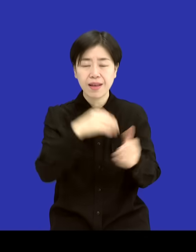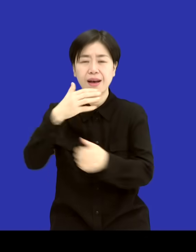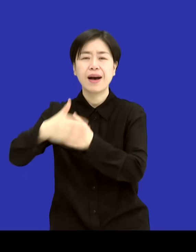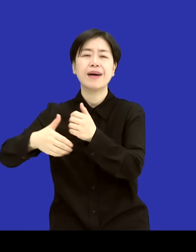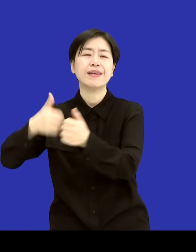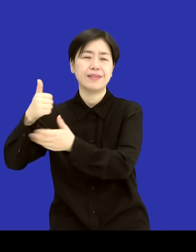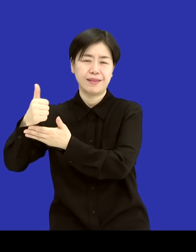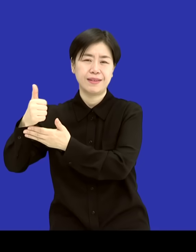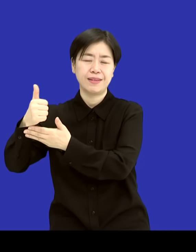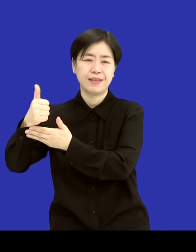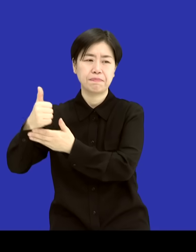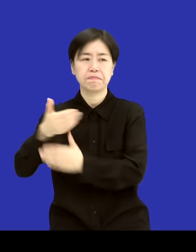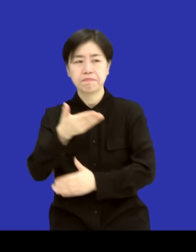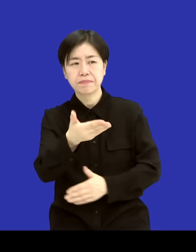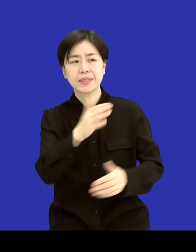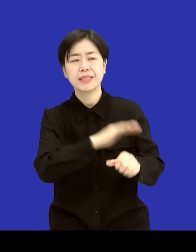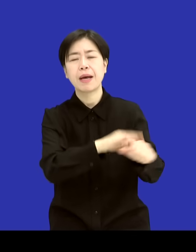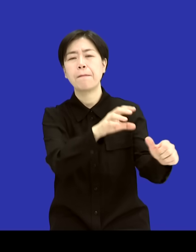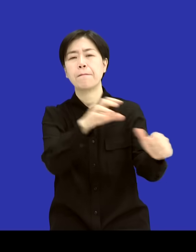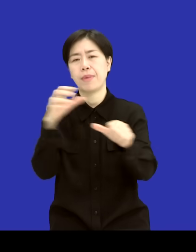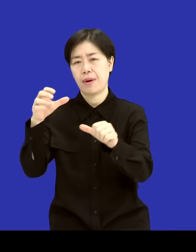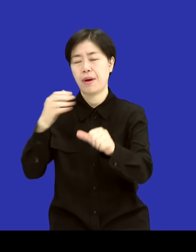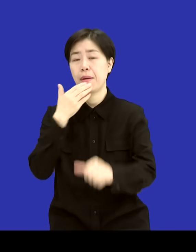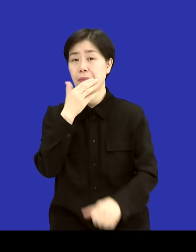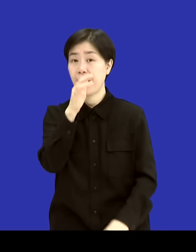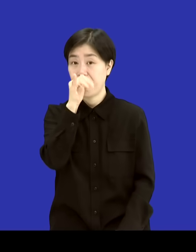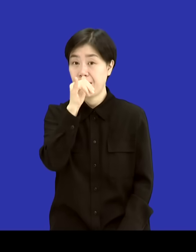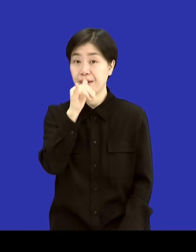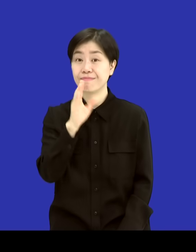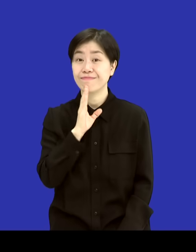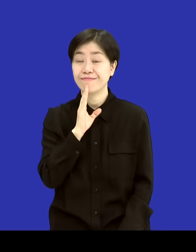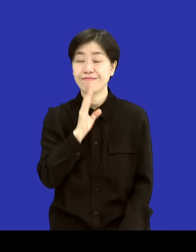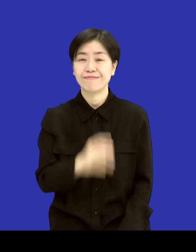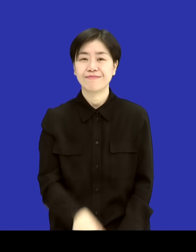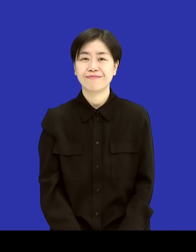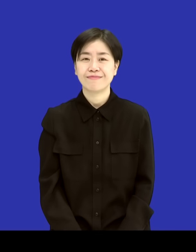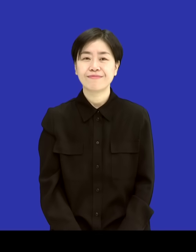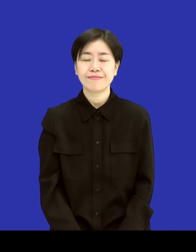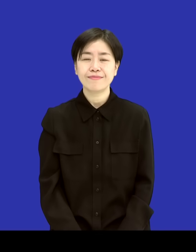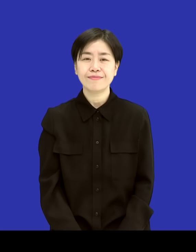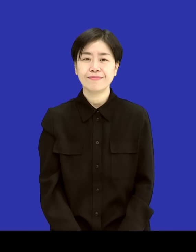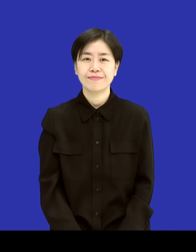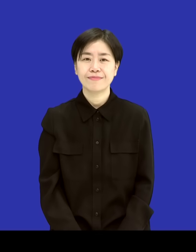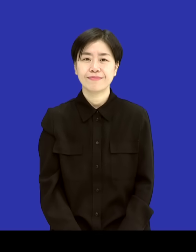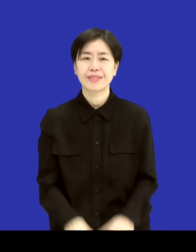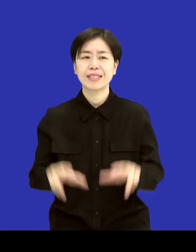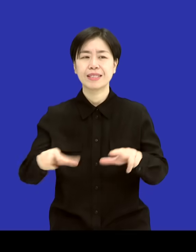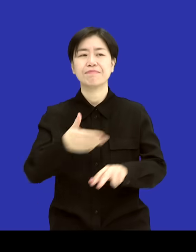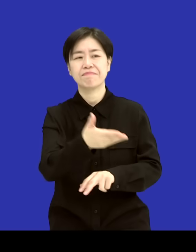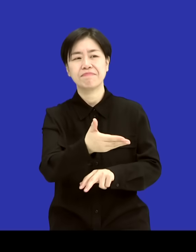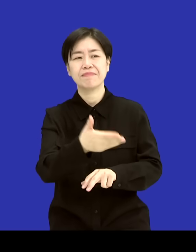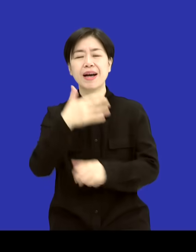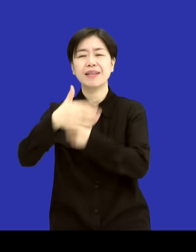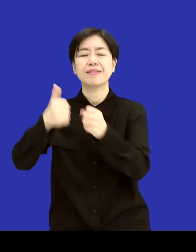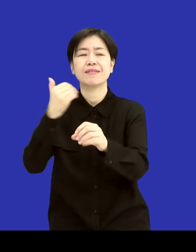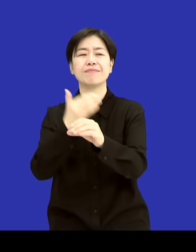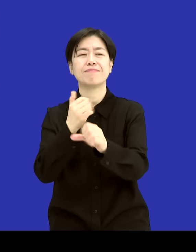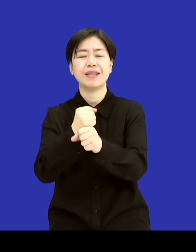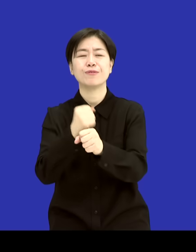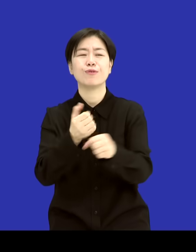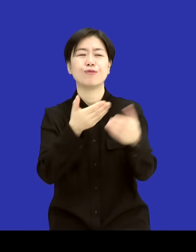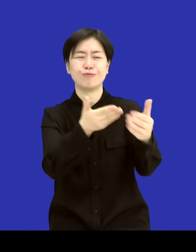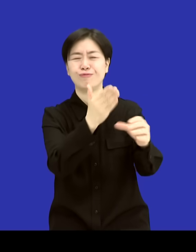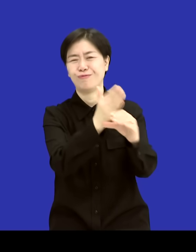좋은 검으로 사용될 수 있고 또 하나님의 걸작품으로 사용될 수 있기 때문에 하나님의 핸드메이드 작품이 이렇게 좀 시간이 걸리지 않았나